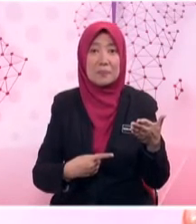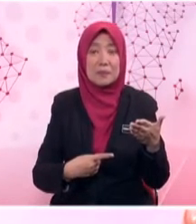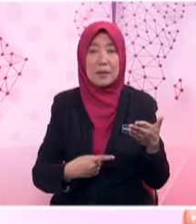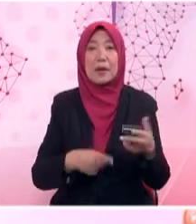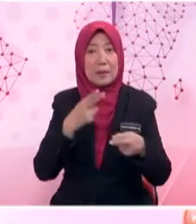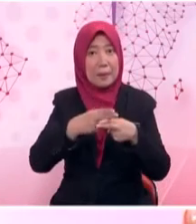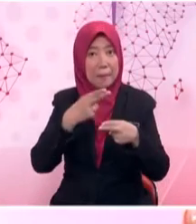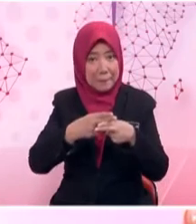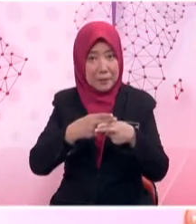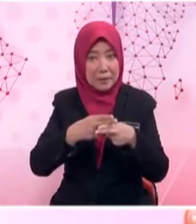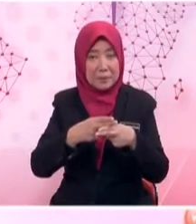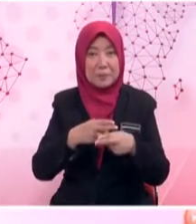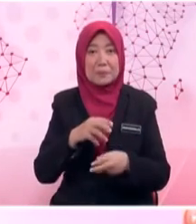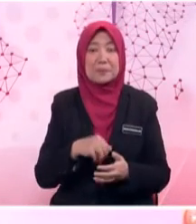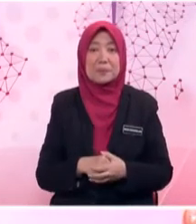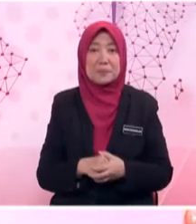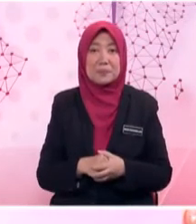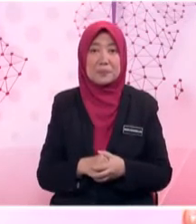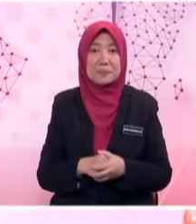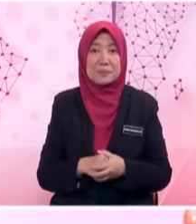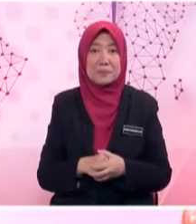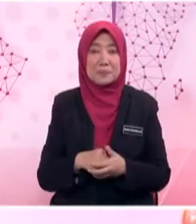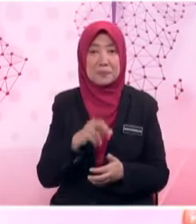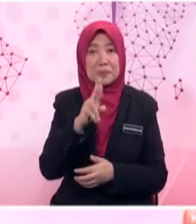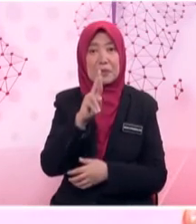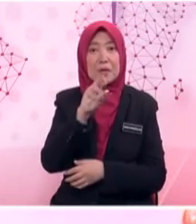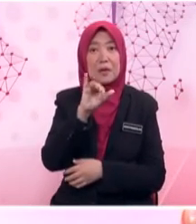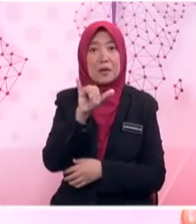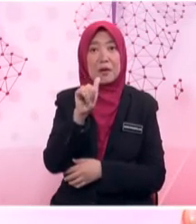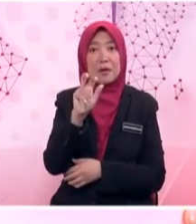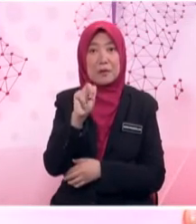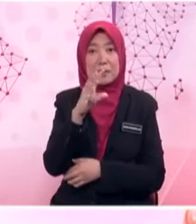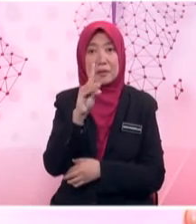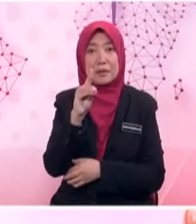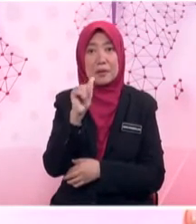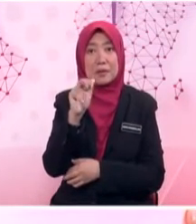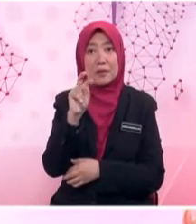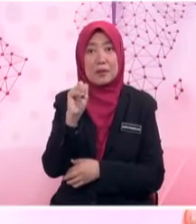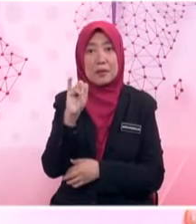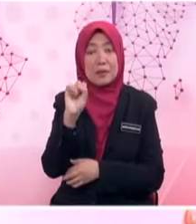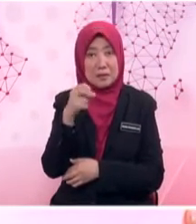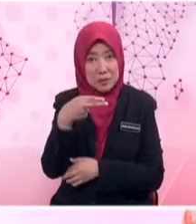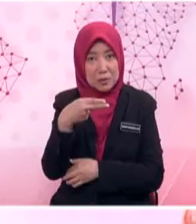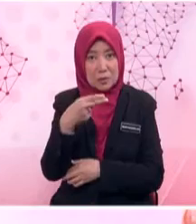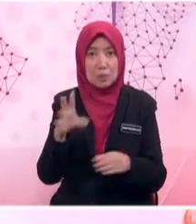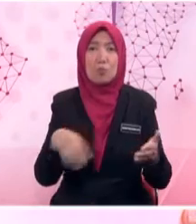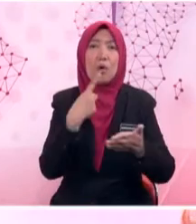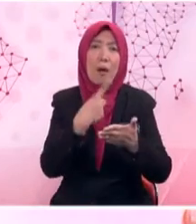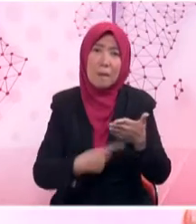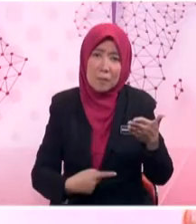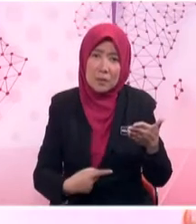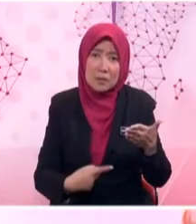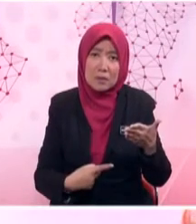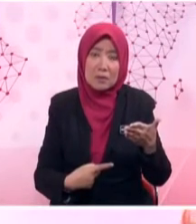cikgu? Betul. Ryan Danish. Oh, sorry. Ryan Danish. Dia buat apa ya